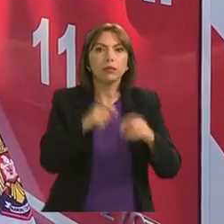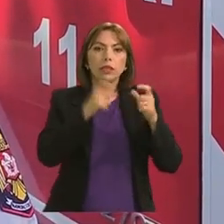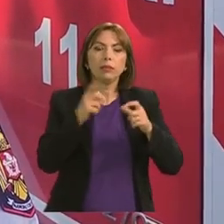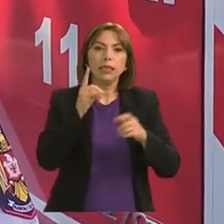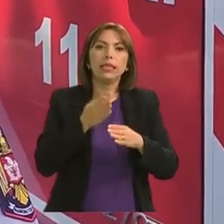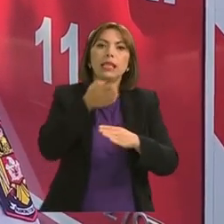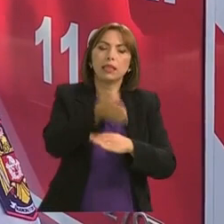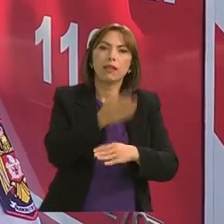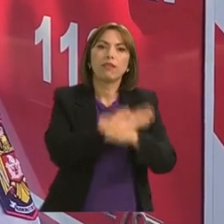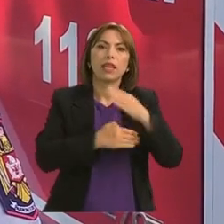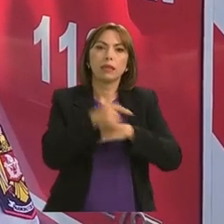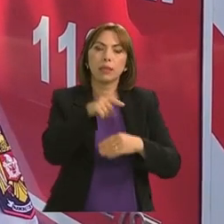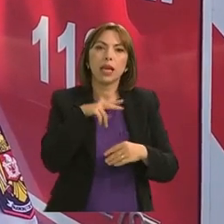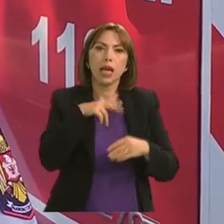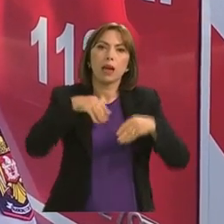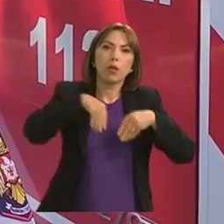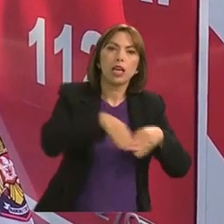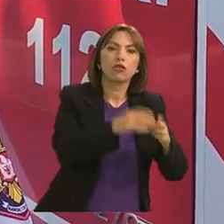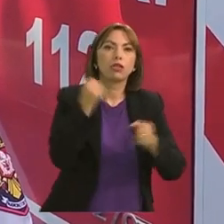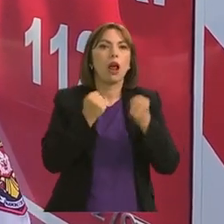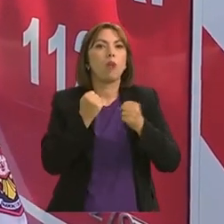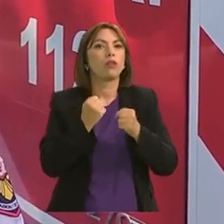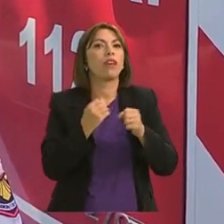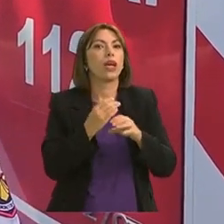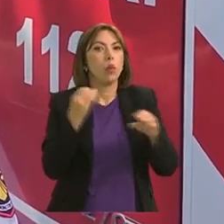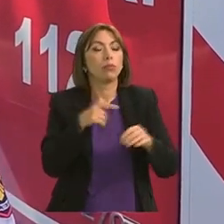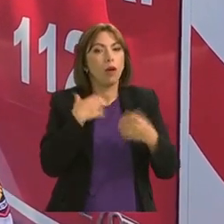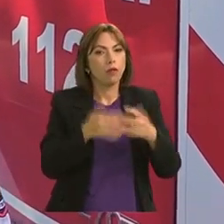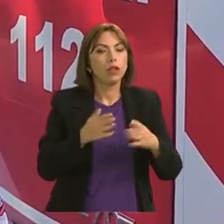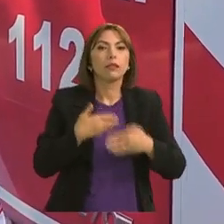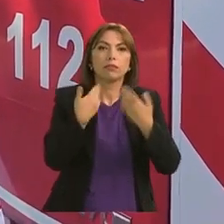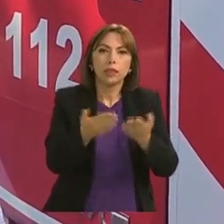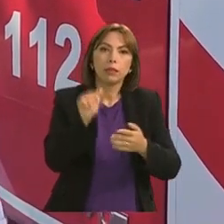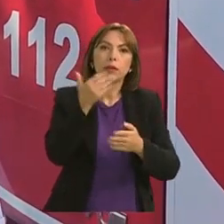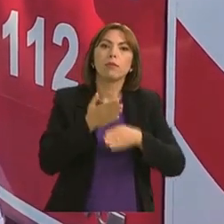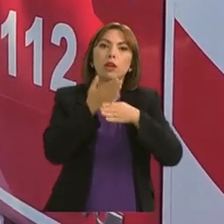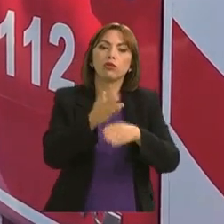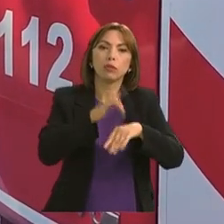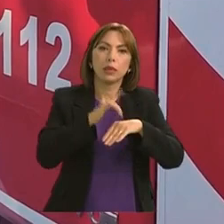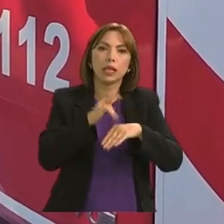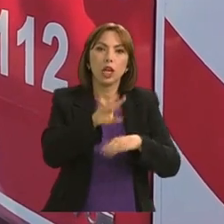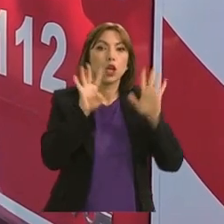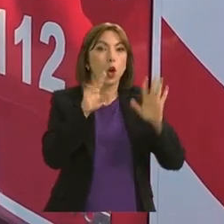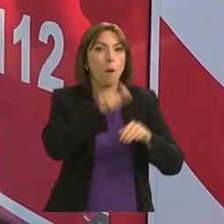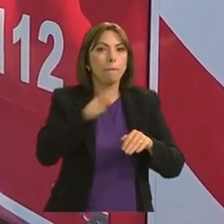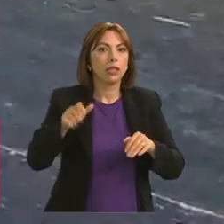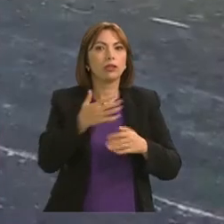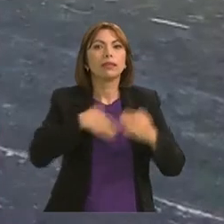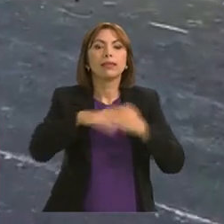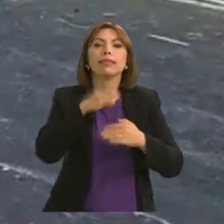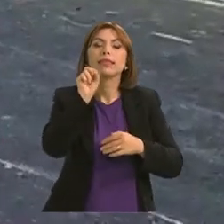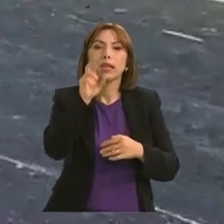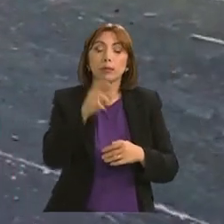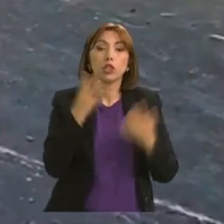intervenție, victimele erau ieșite din autovehicule. A fost acordat prim ajutor medical la 9 persoane din 13. Cei